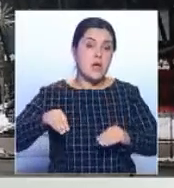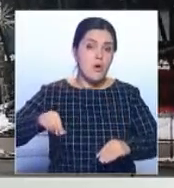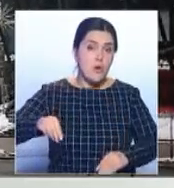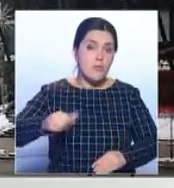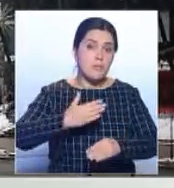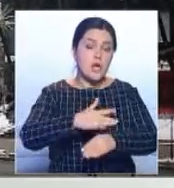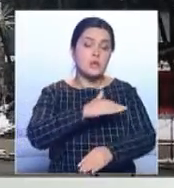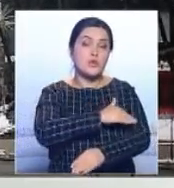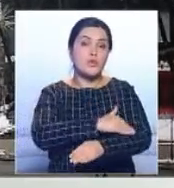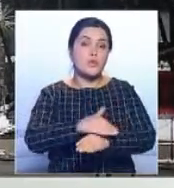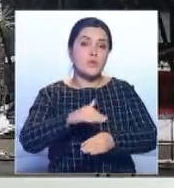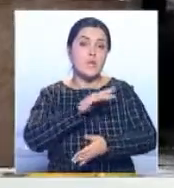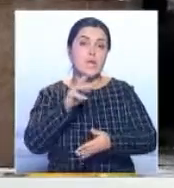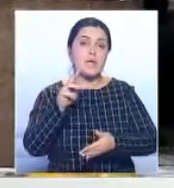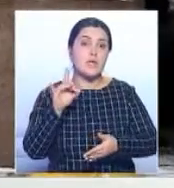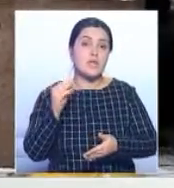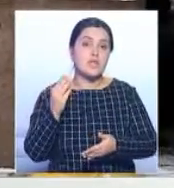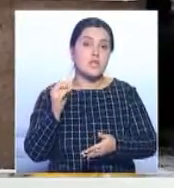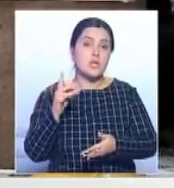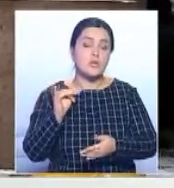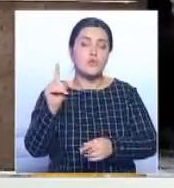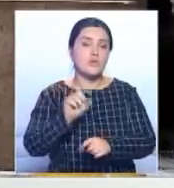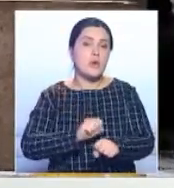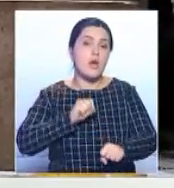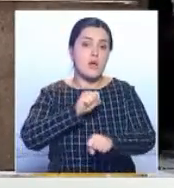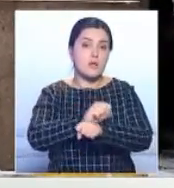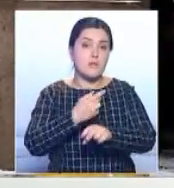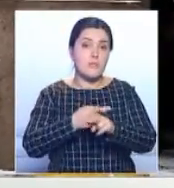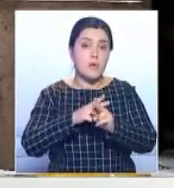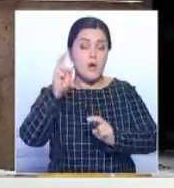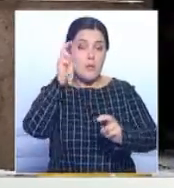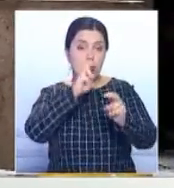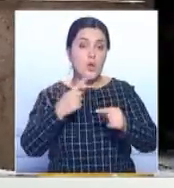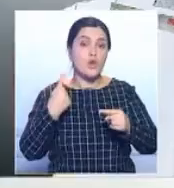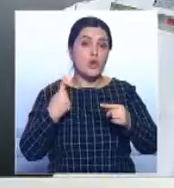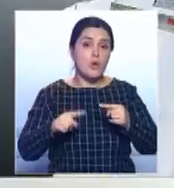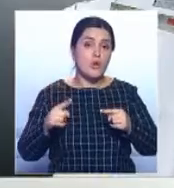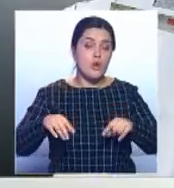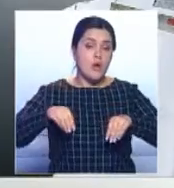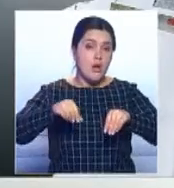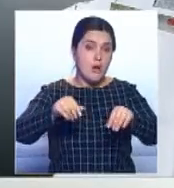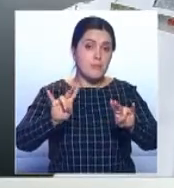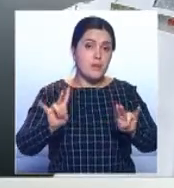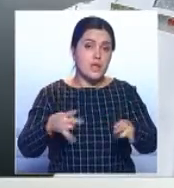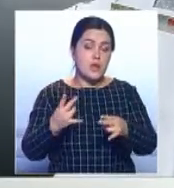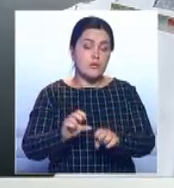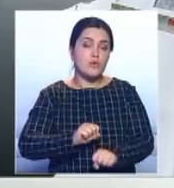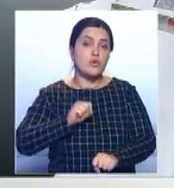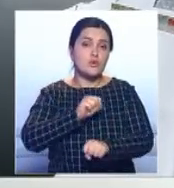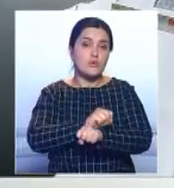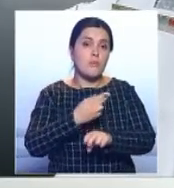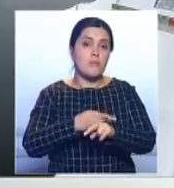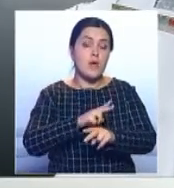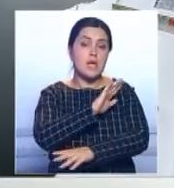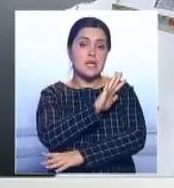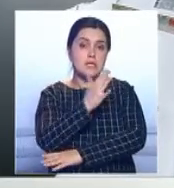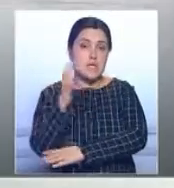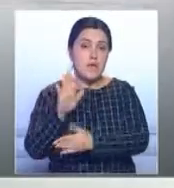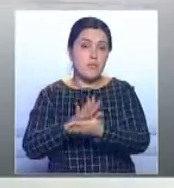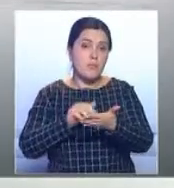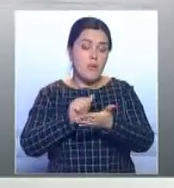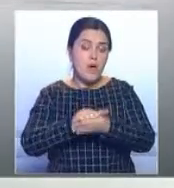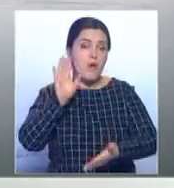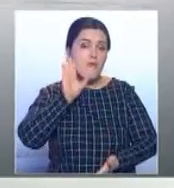Киева – Крещатика. Но что-то чиновника восстановило, как и от поиска альтернативы песчано-соляной смеси. Кроме каштанов, от нее страдает река Днепр,